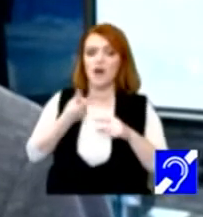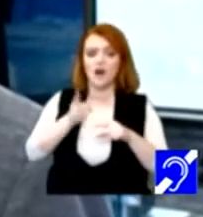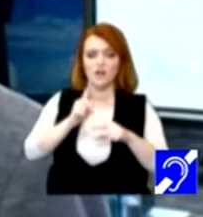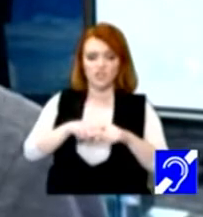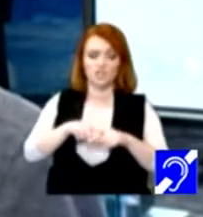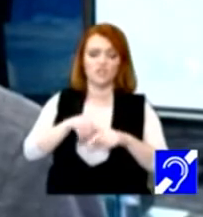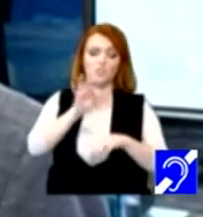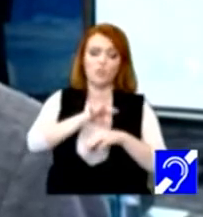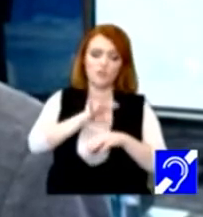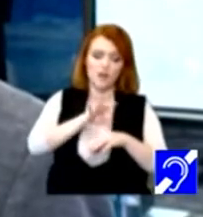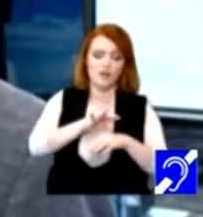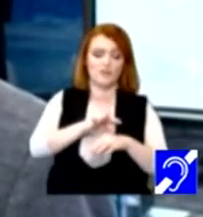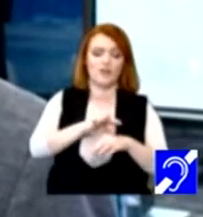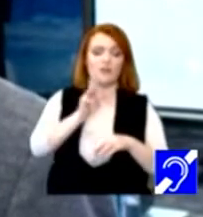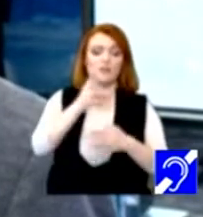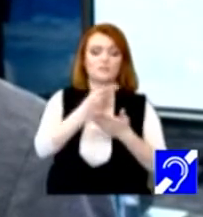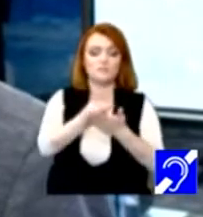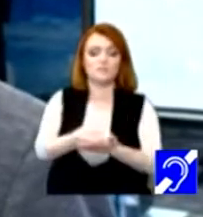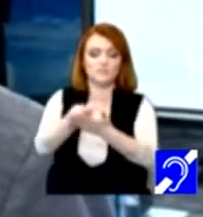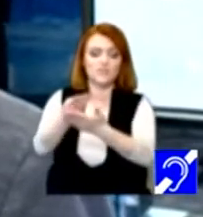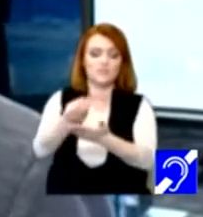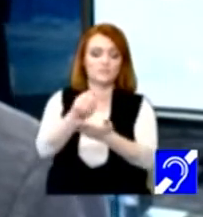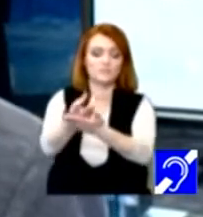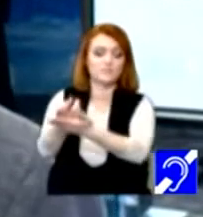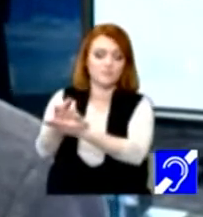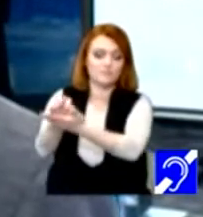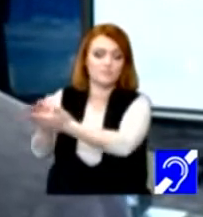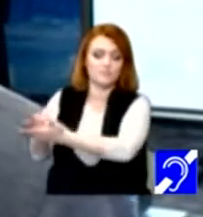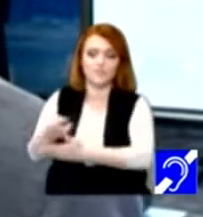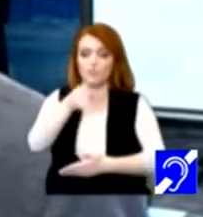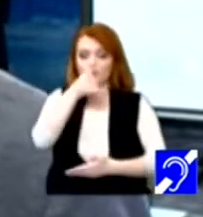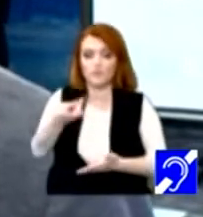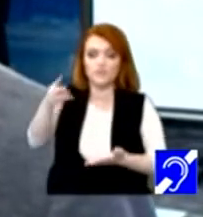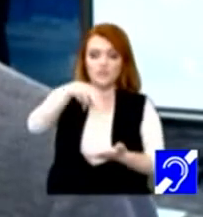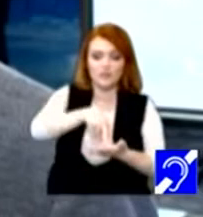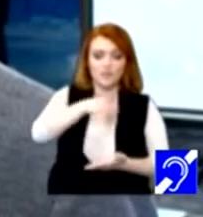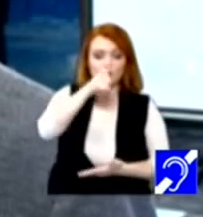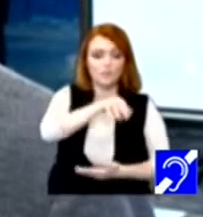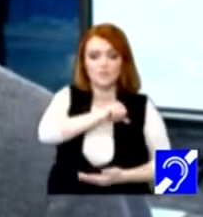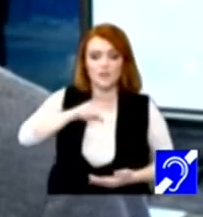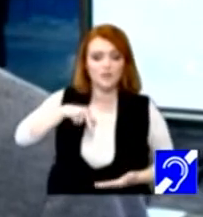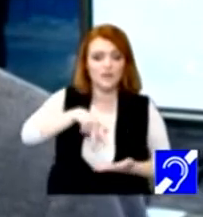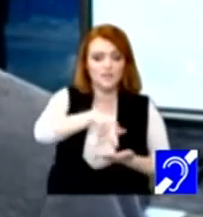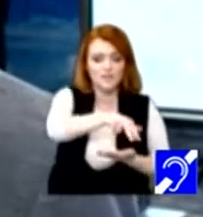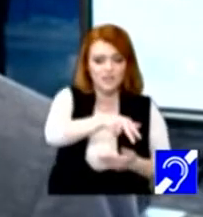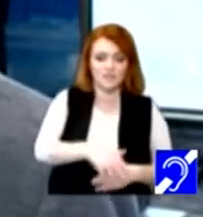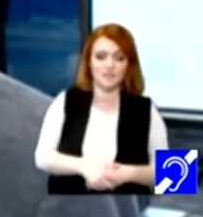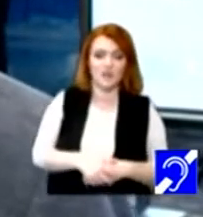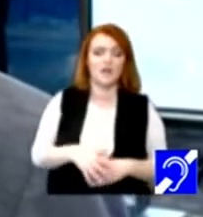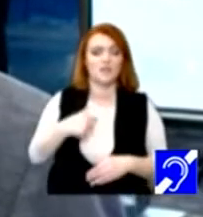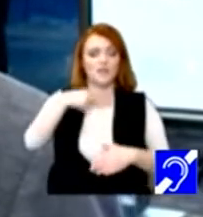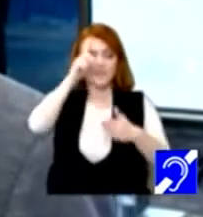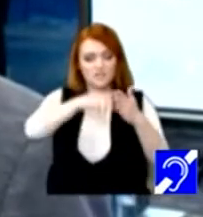acești pacienți simțiți la pat și copii, adulți și sper să se mai realizeze